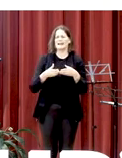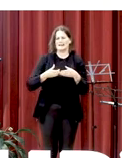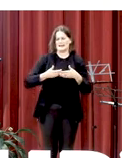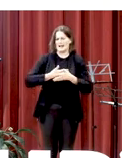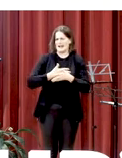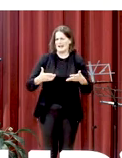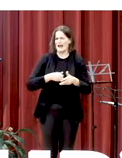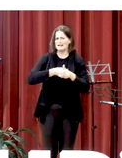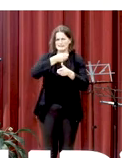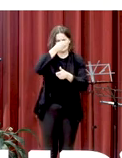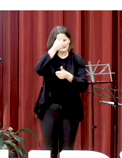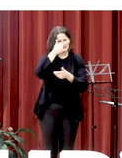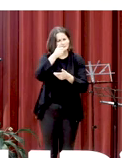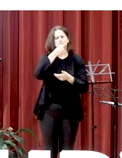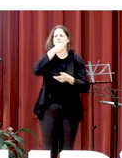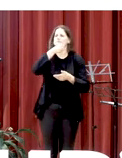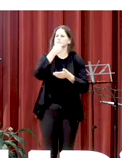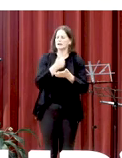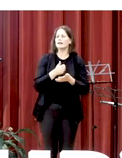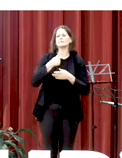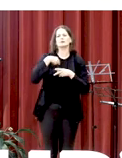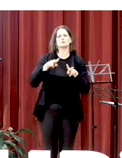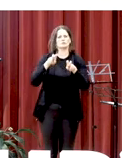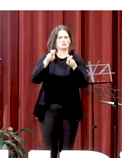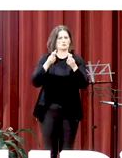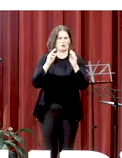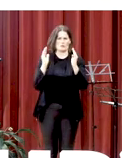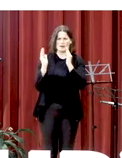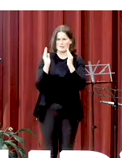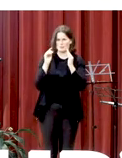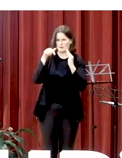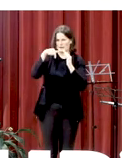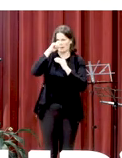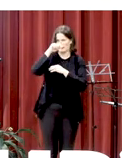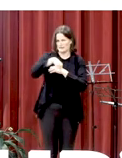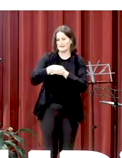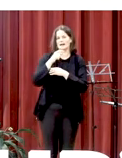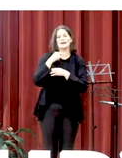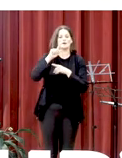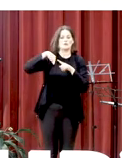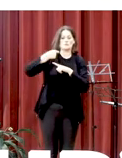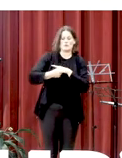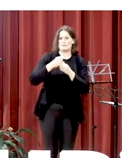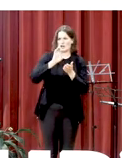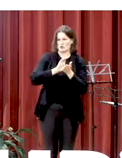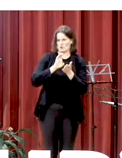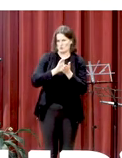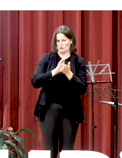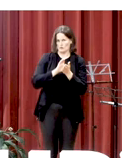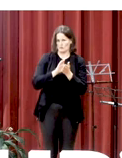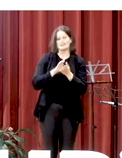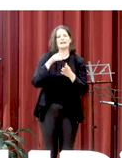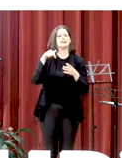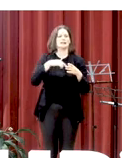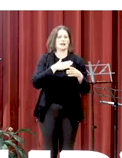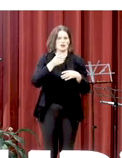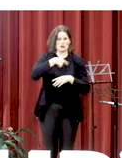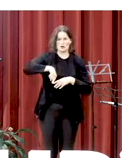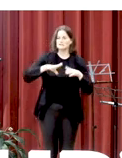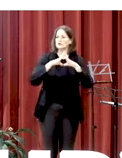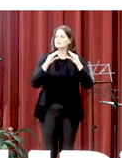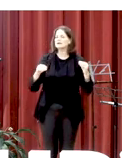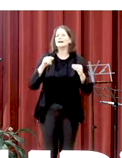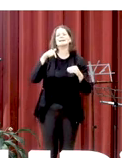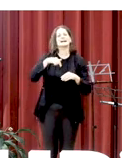reptes. Un nou capítol d'aquesta casa, el curs 2024-2025 de la nostra universitat i que